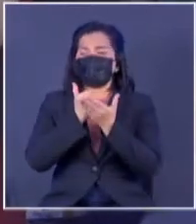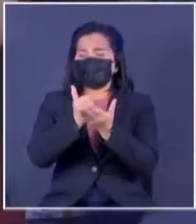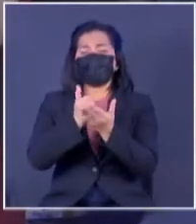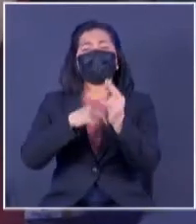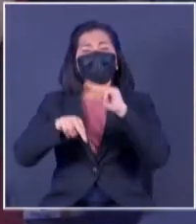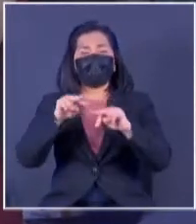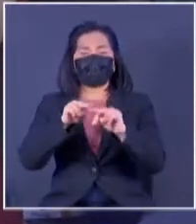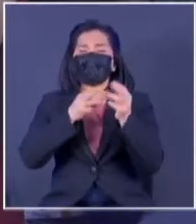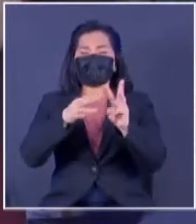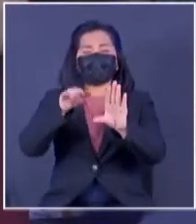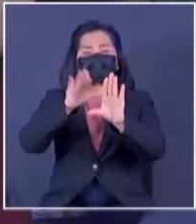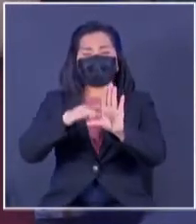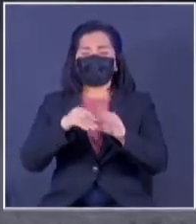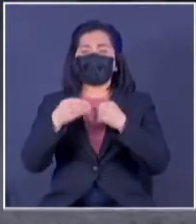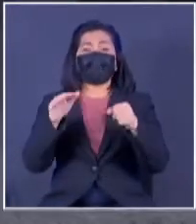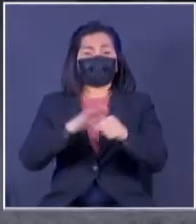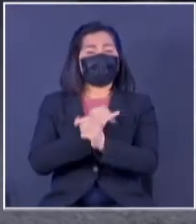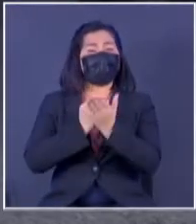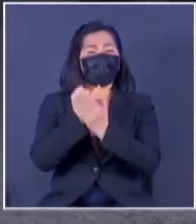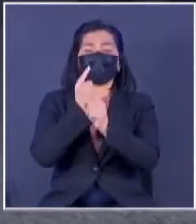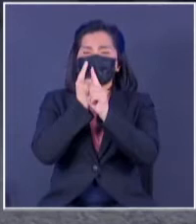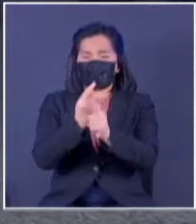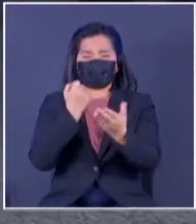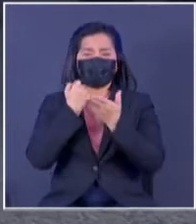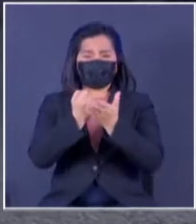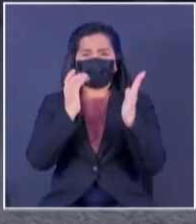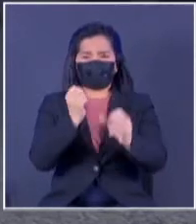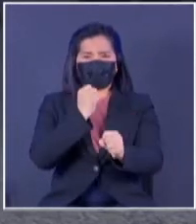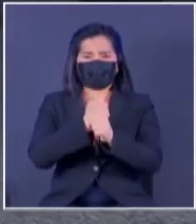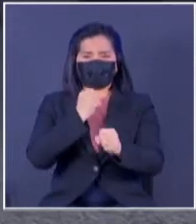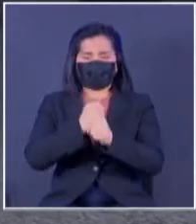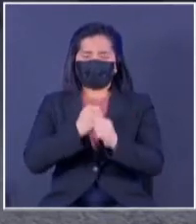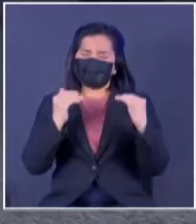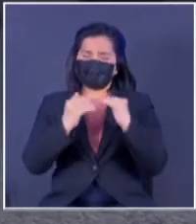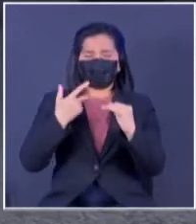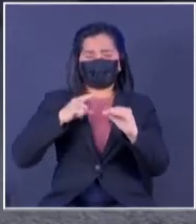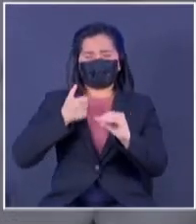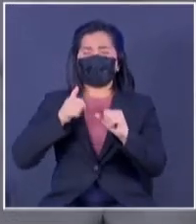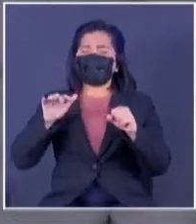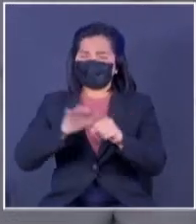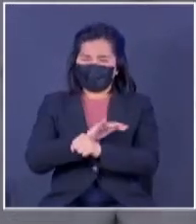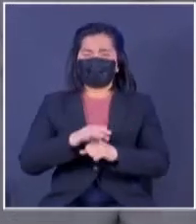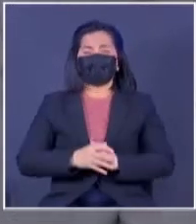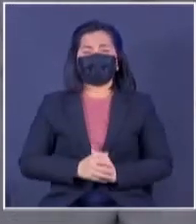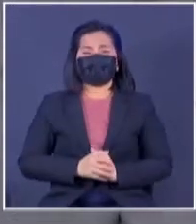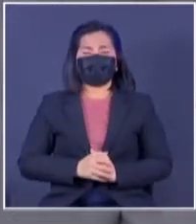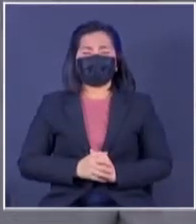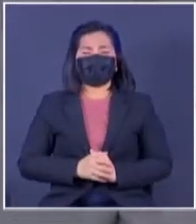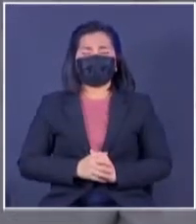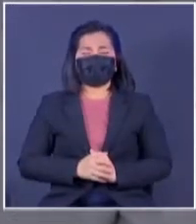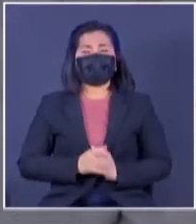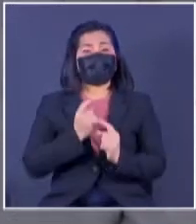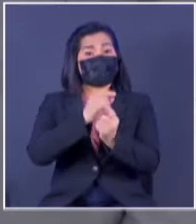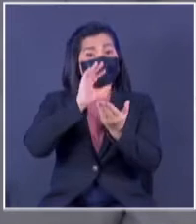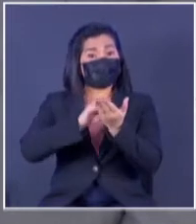สะดวกในการขึ้นทะเบียนให้ถูกต้องครับเพื่อให้ลูกจ้างและผู้ประกันตนนั้นได้รับสิทธิประโยชน์อย่างครบถ้วนทางนี้จาก